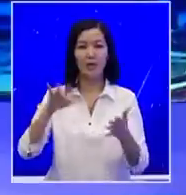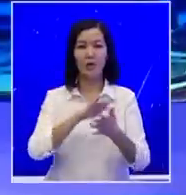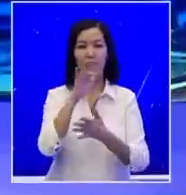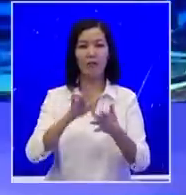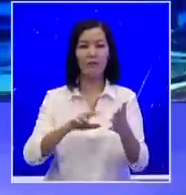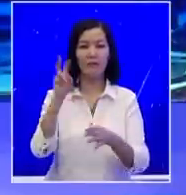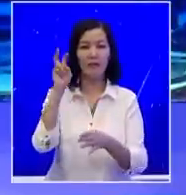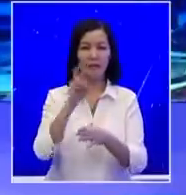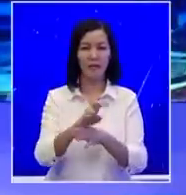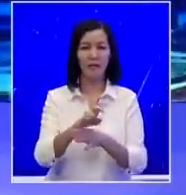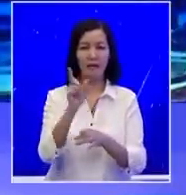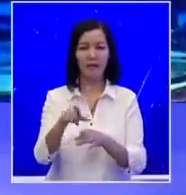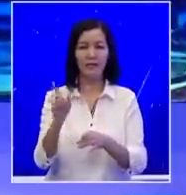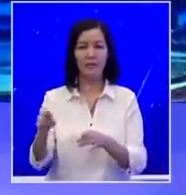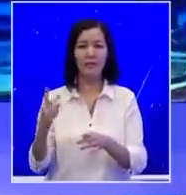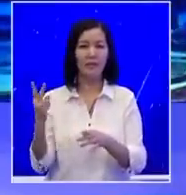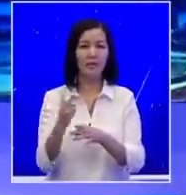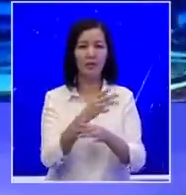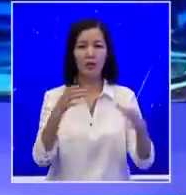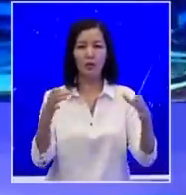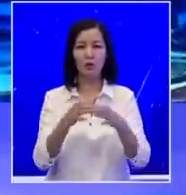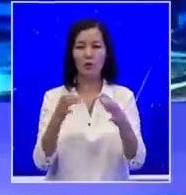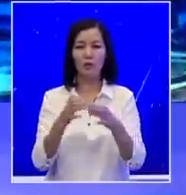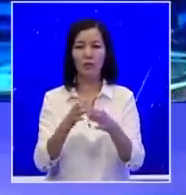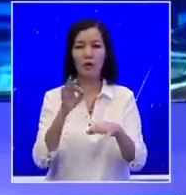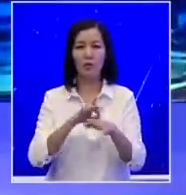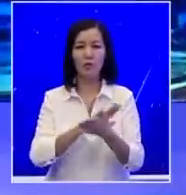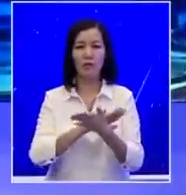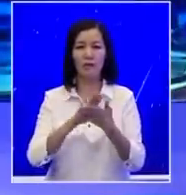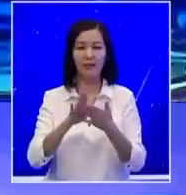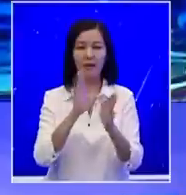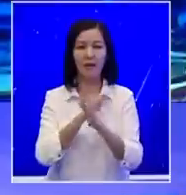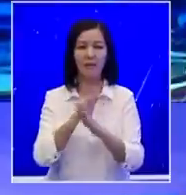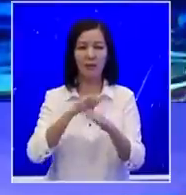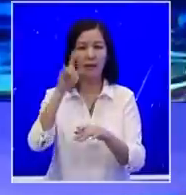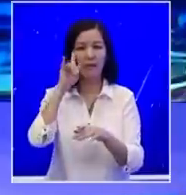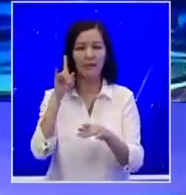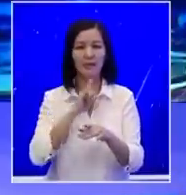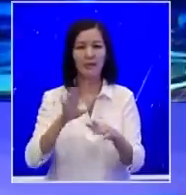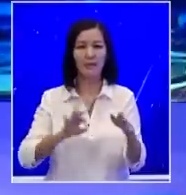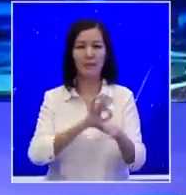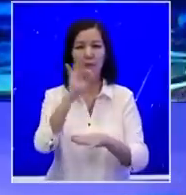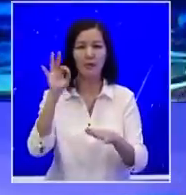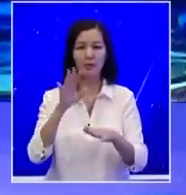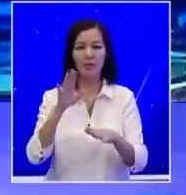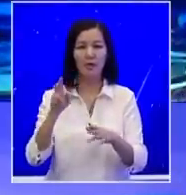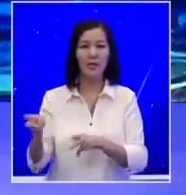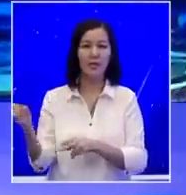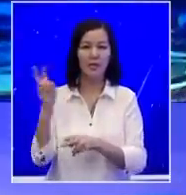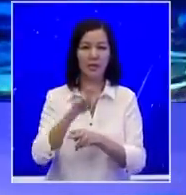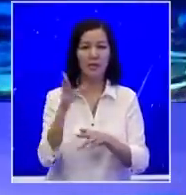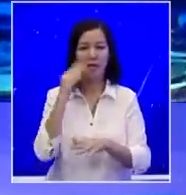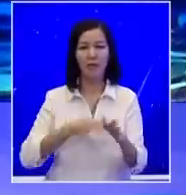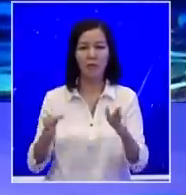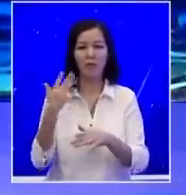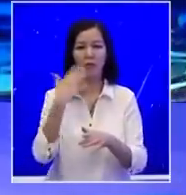Атыраудан келген жетісулық азаматтардың екінші легі де коронавирустан таза. Қапшағайға Қазақстанның батыс өңірінен жеткізілген Алматы облысының 55